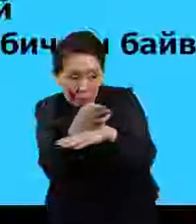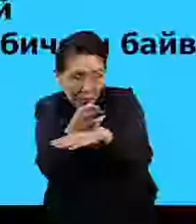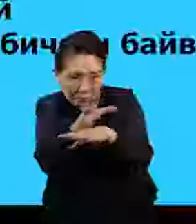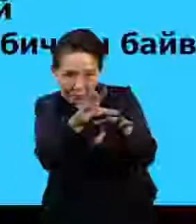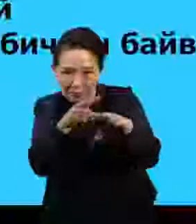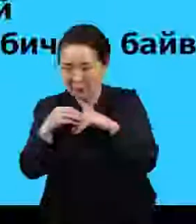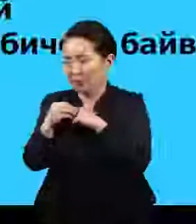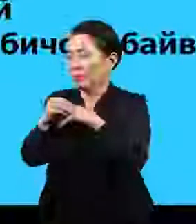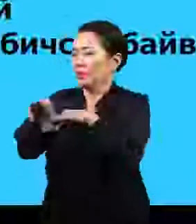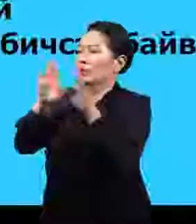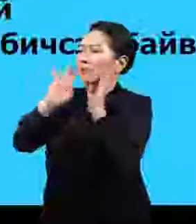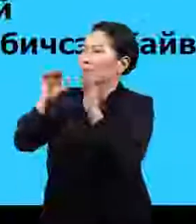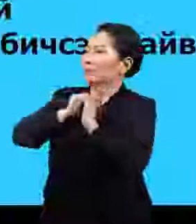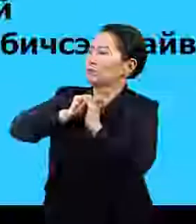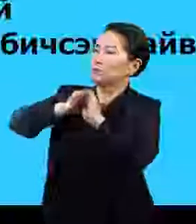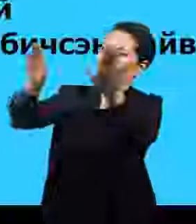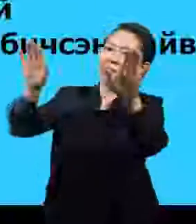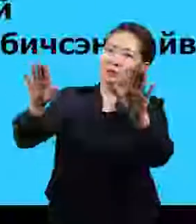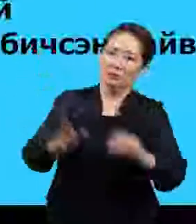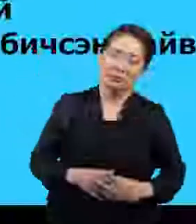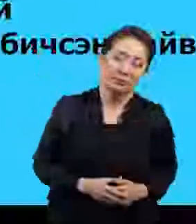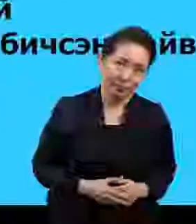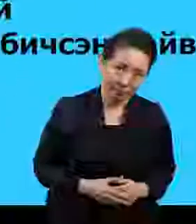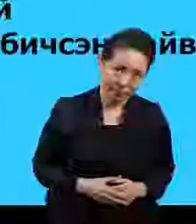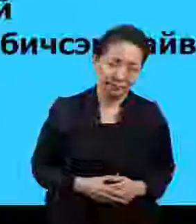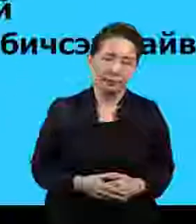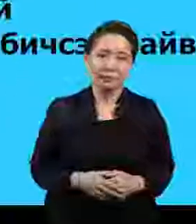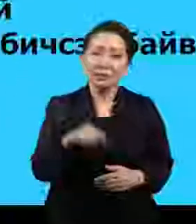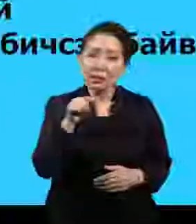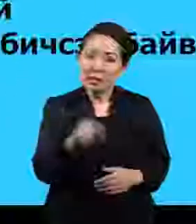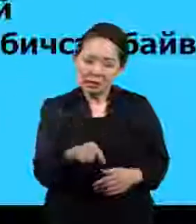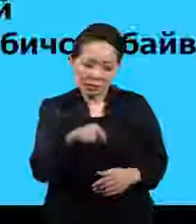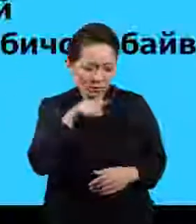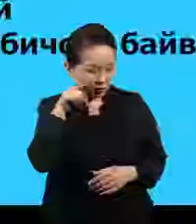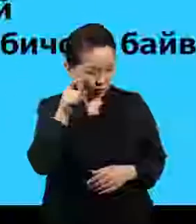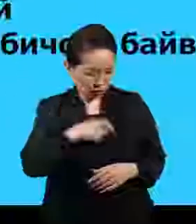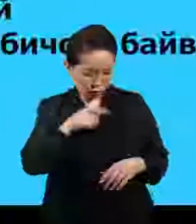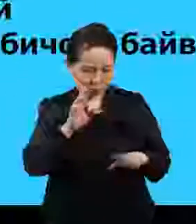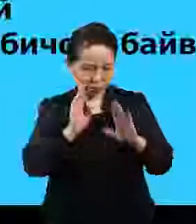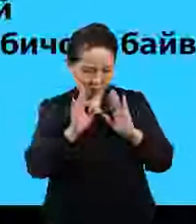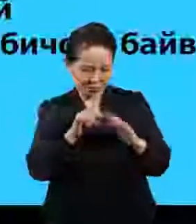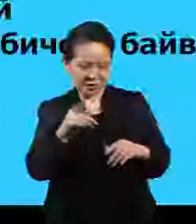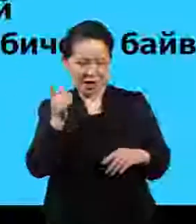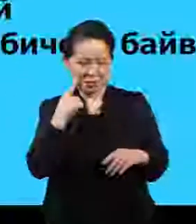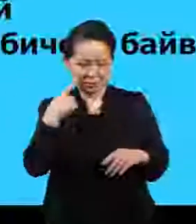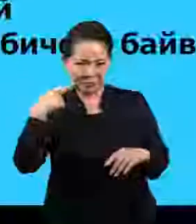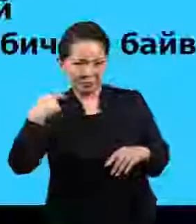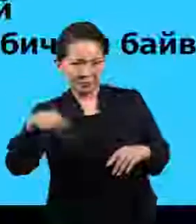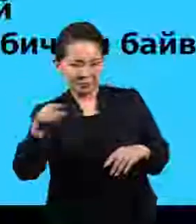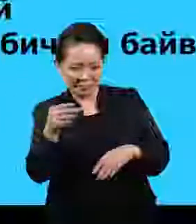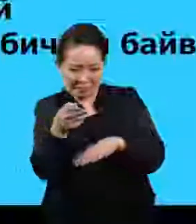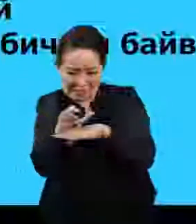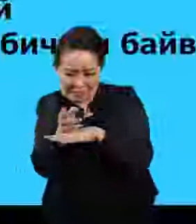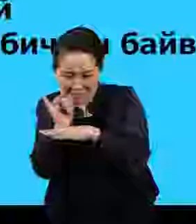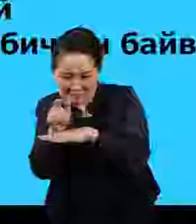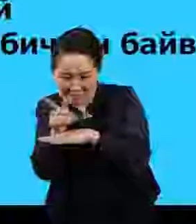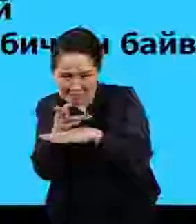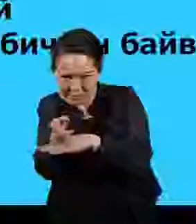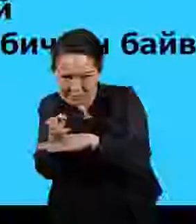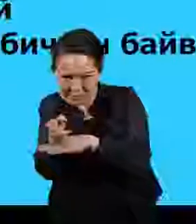нүүр номынхаа хуудасаар дамжуулан олон нийтэд тараажээ. Уг залуу утасныхаа бичлэгт эмэгтэйн дүр төрхийг илүү гаргасан